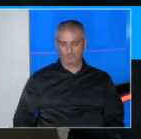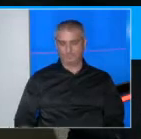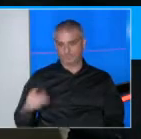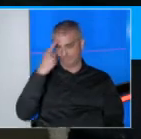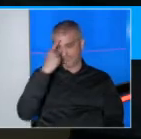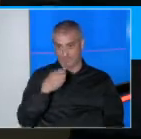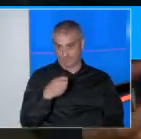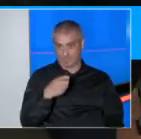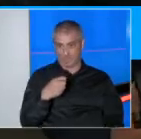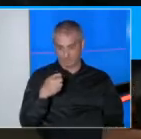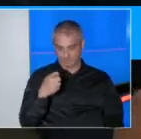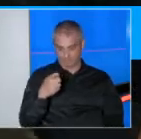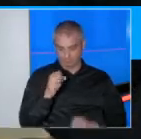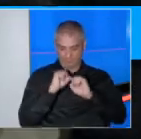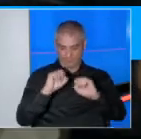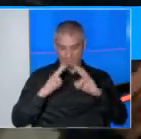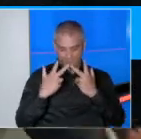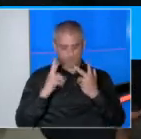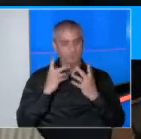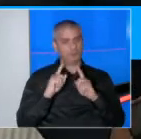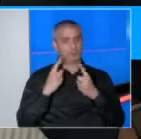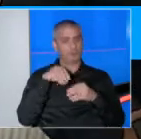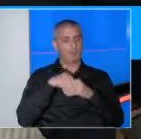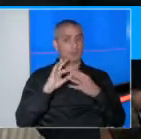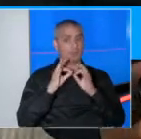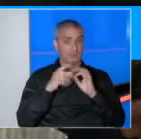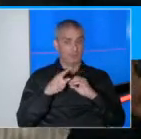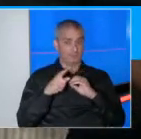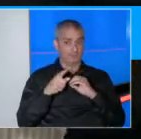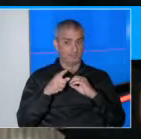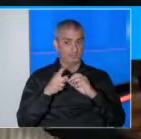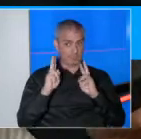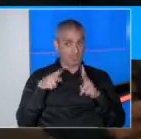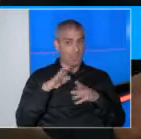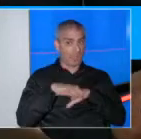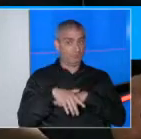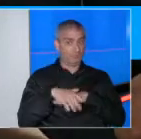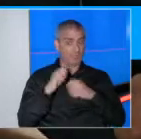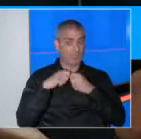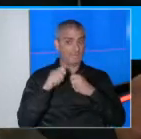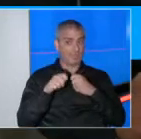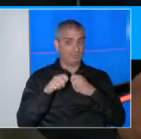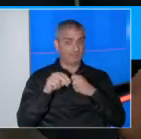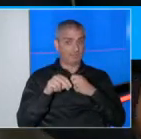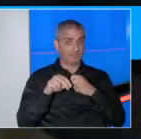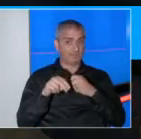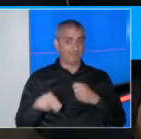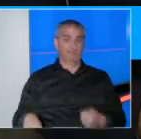לדעתך, האהדה הציבורית, מה שקורה ברשתות החברתיות, יכול להשפיע על חברי הכנסת, על